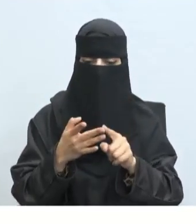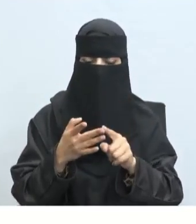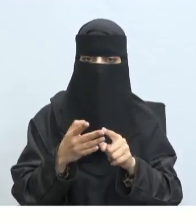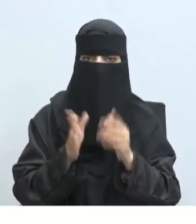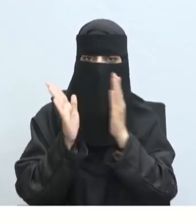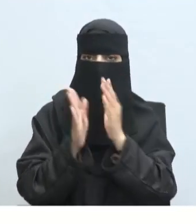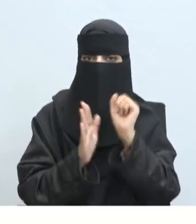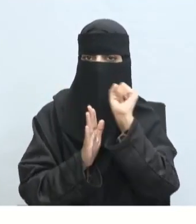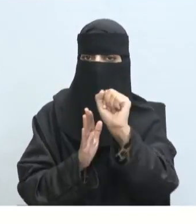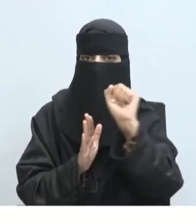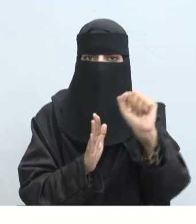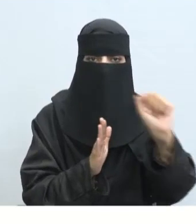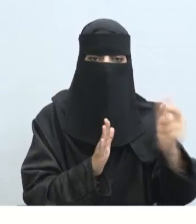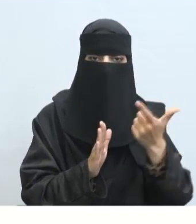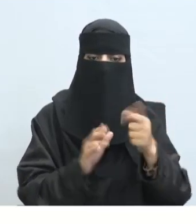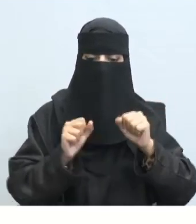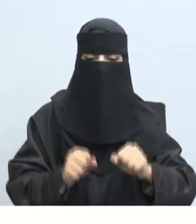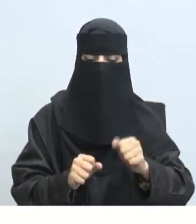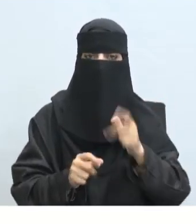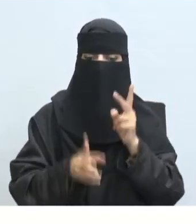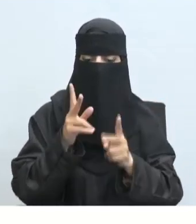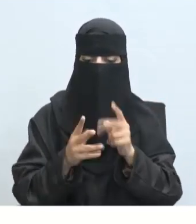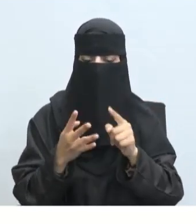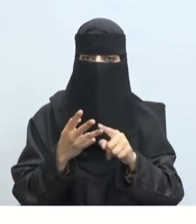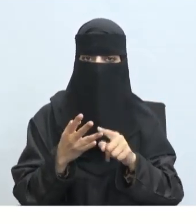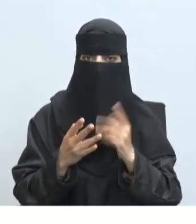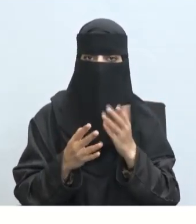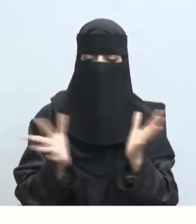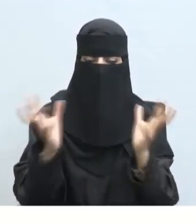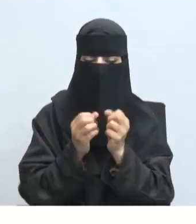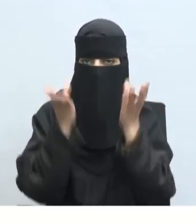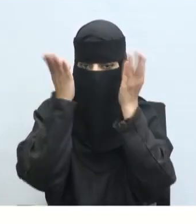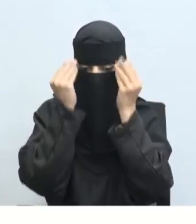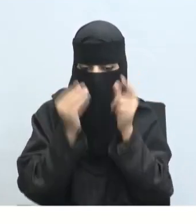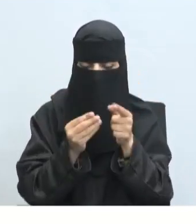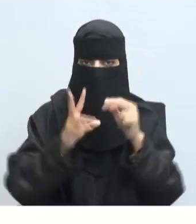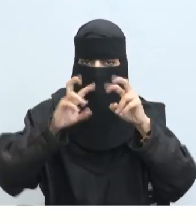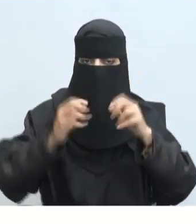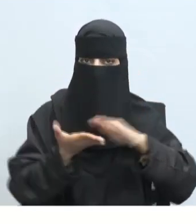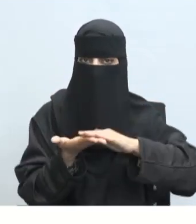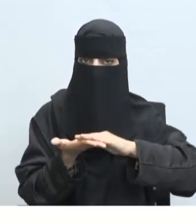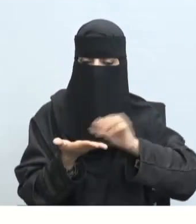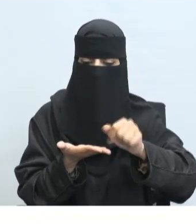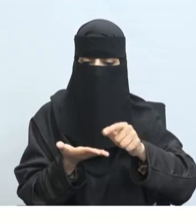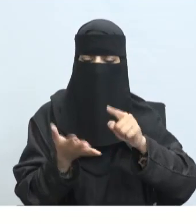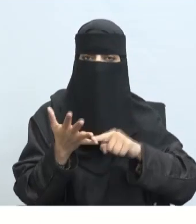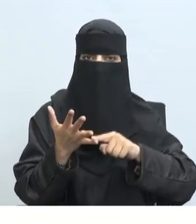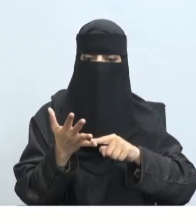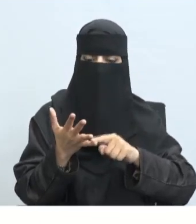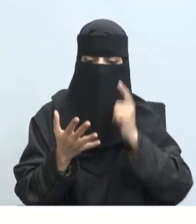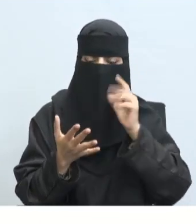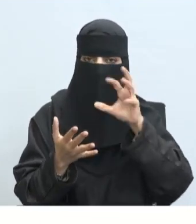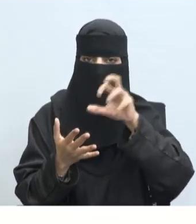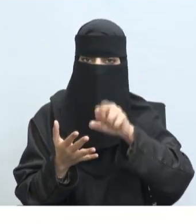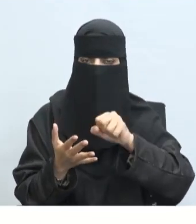اطر اداره الفعاليات وفي الدرس الرابع تحدثنا عن جمع المعلومات والبحث البيئي وفي الدرس الخامس